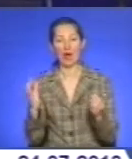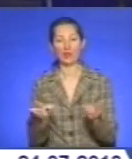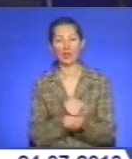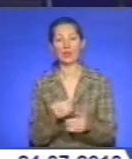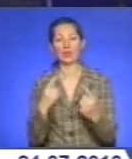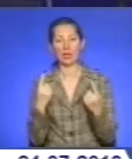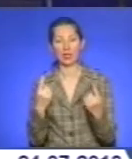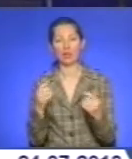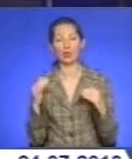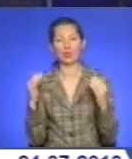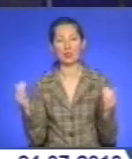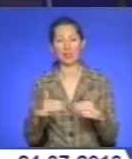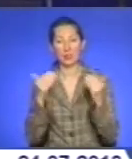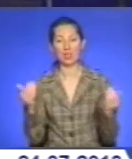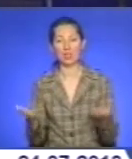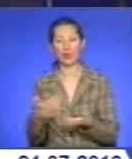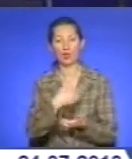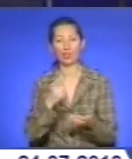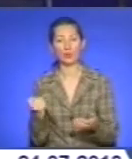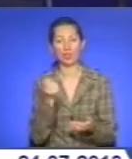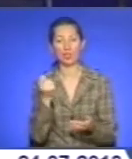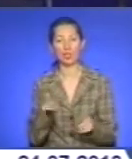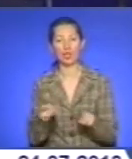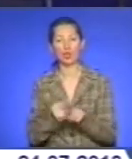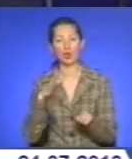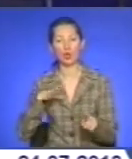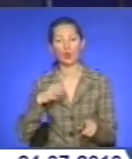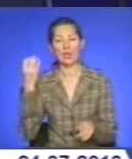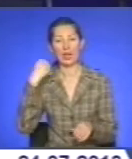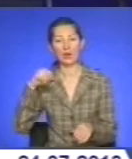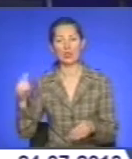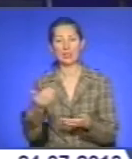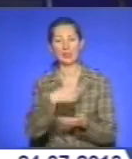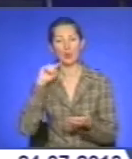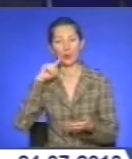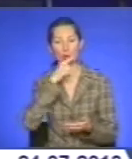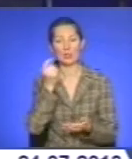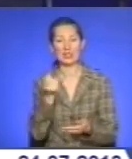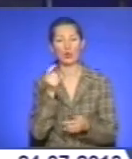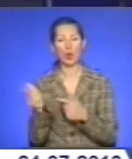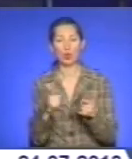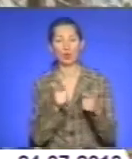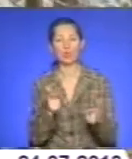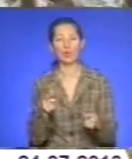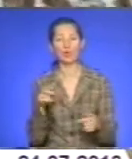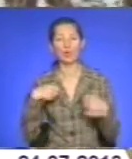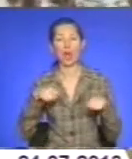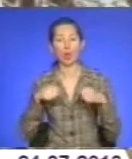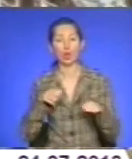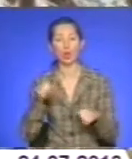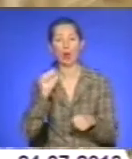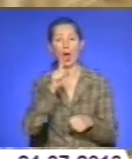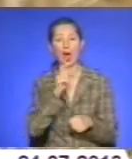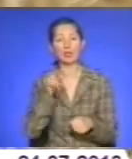пшениці. Також очікують рекордний збір кукурудзи. Зерно готуватимуть на експорт до Азії.